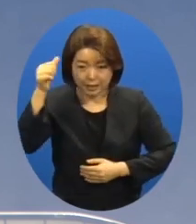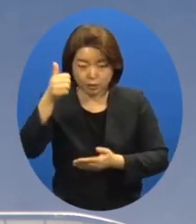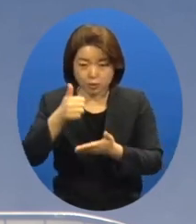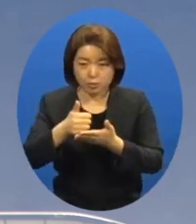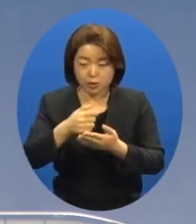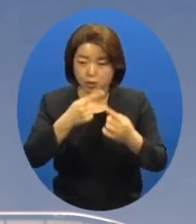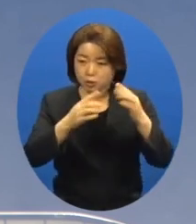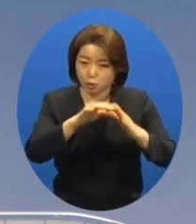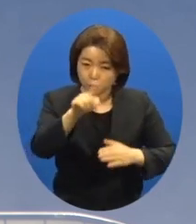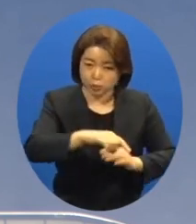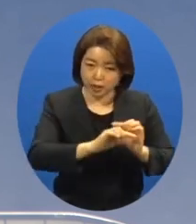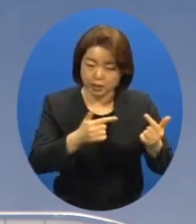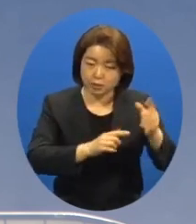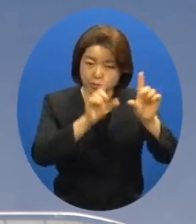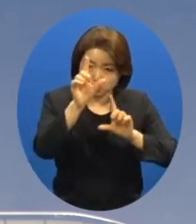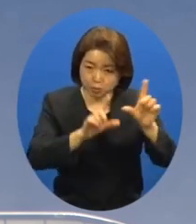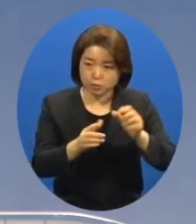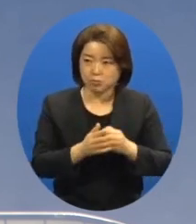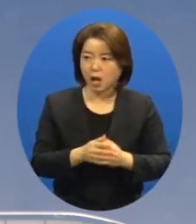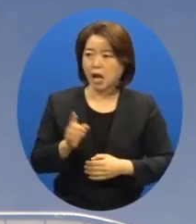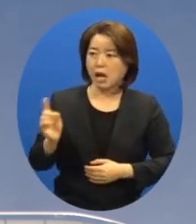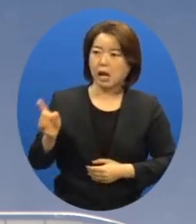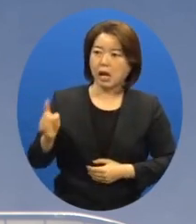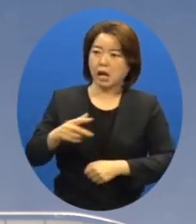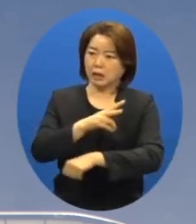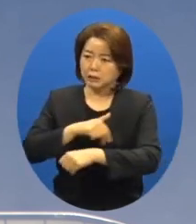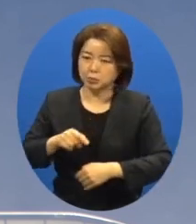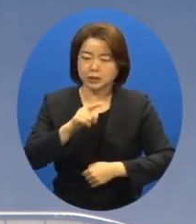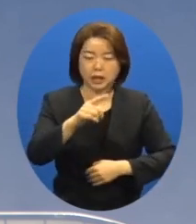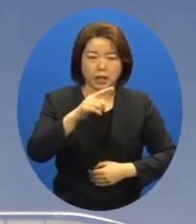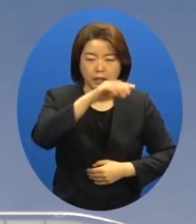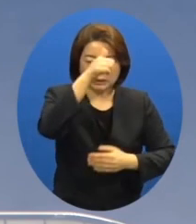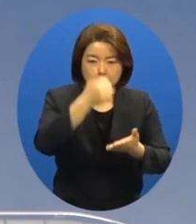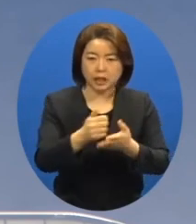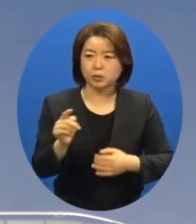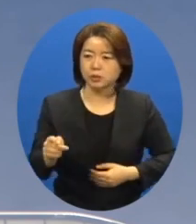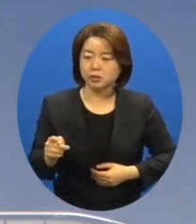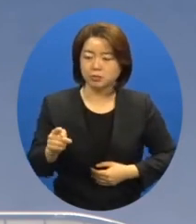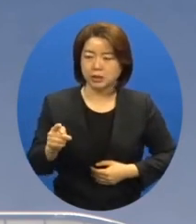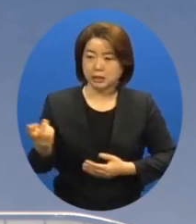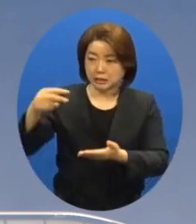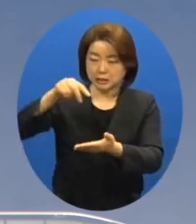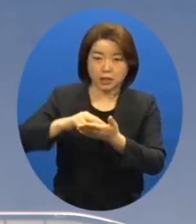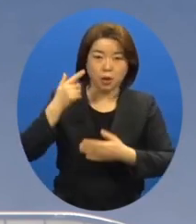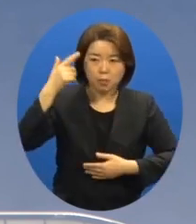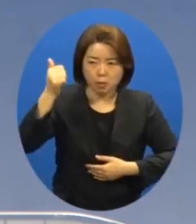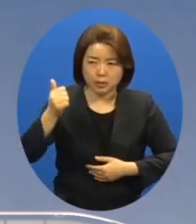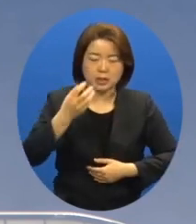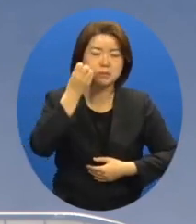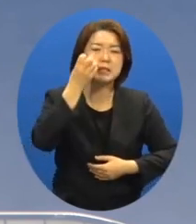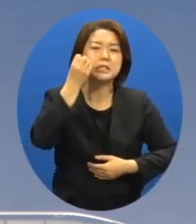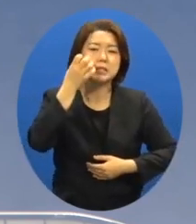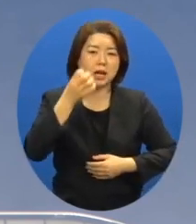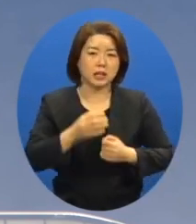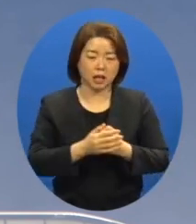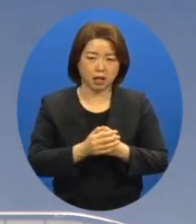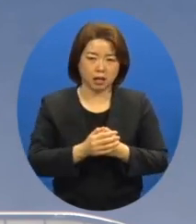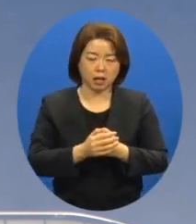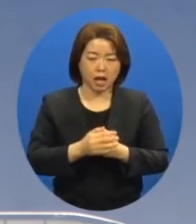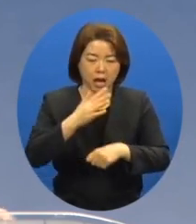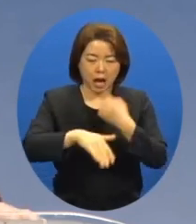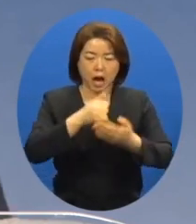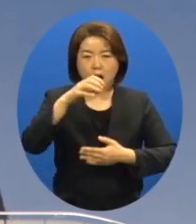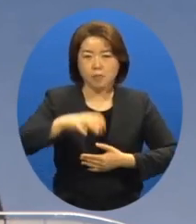보고, 그런 분을 집사와 장로로 세운 목사님은 사건에 틀림없다, 그래서 하나님 앞에 회개하게